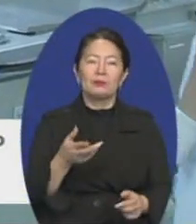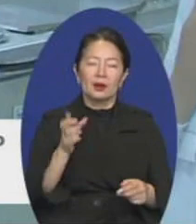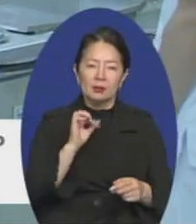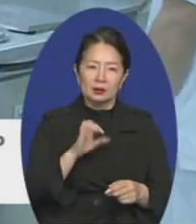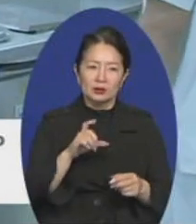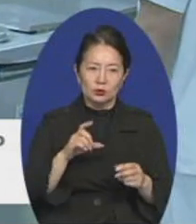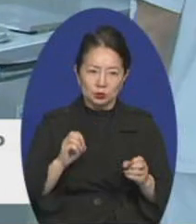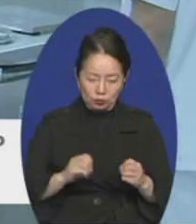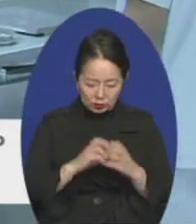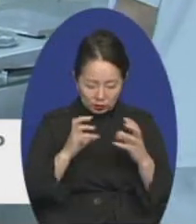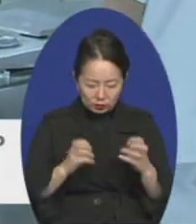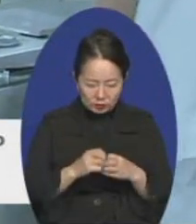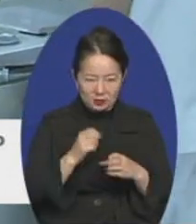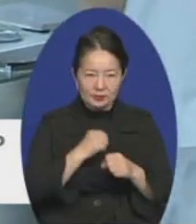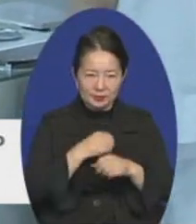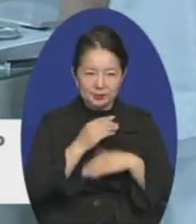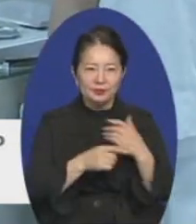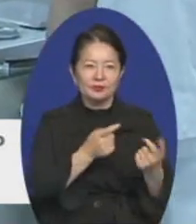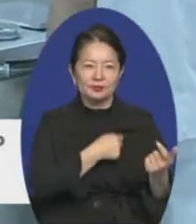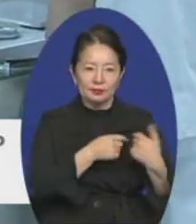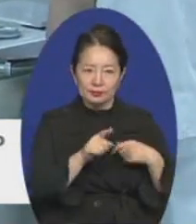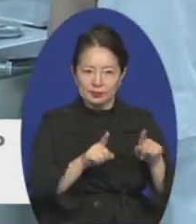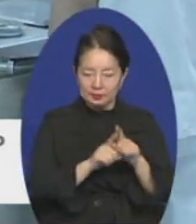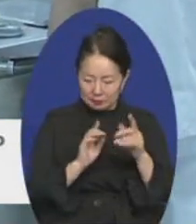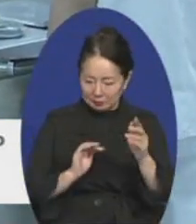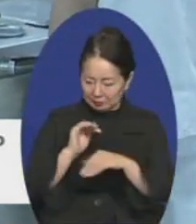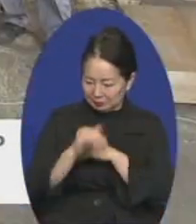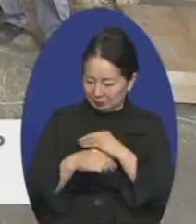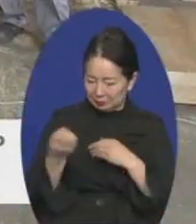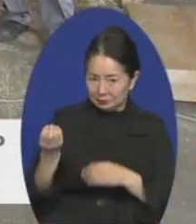нөгөө юм бүтээхийн зовлон одоо бусдын адил